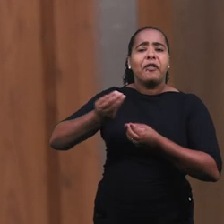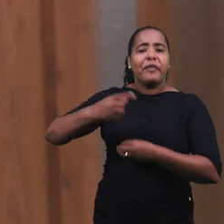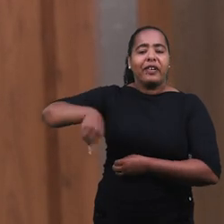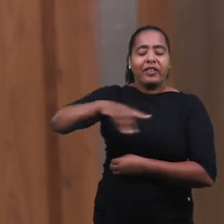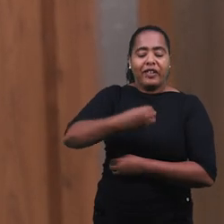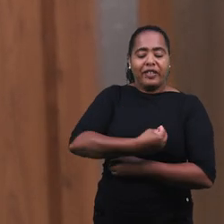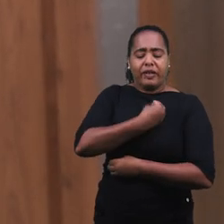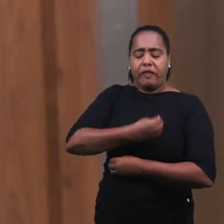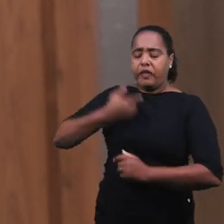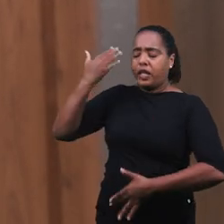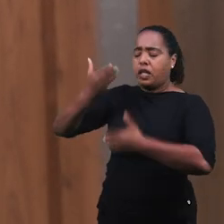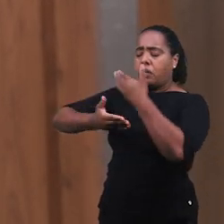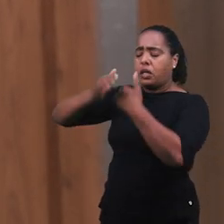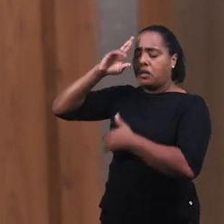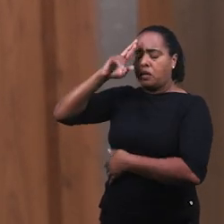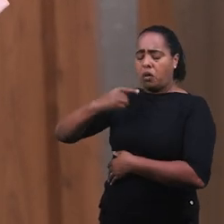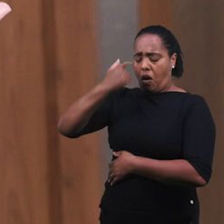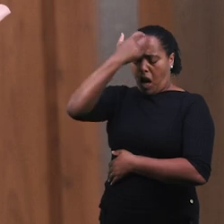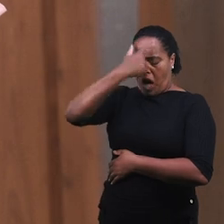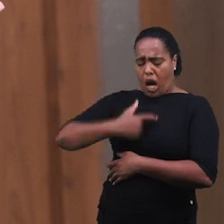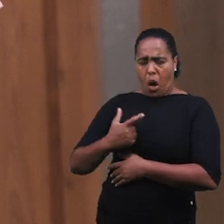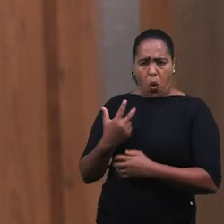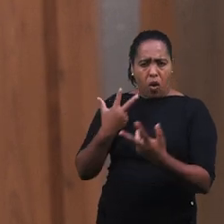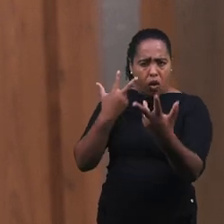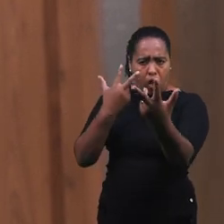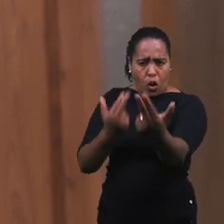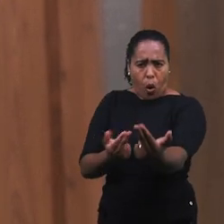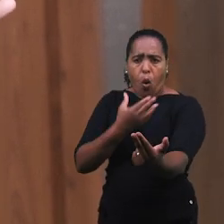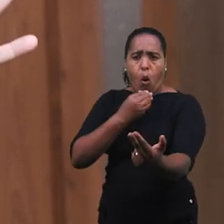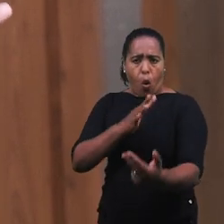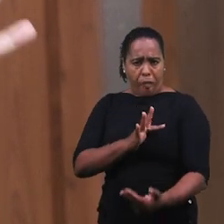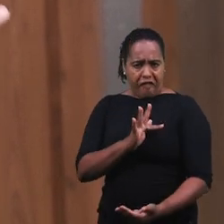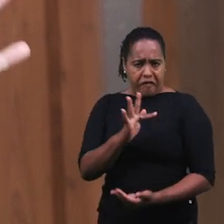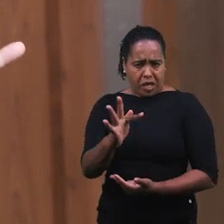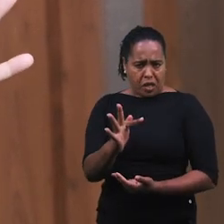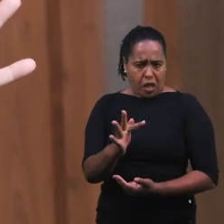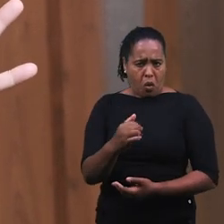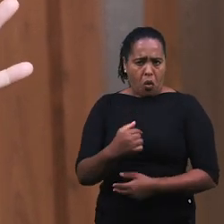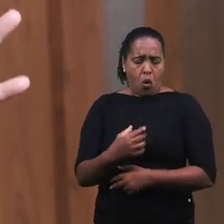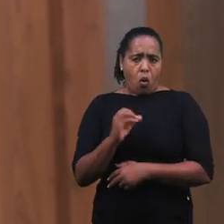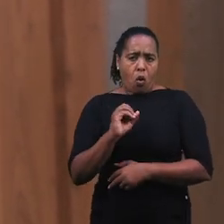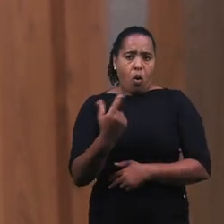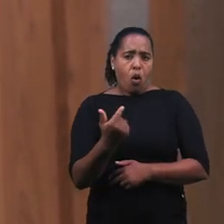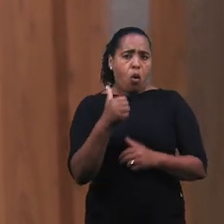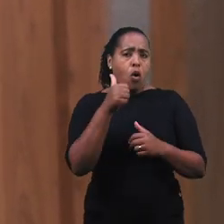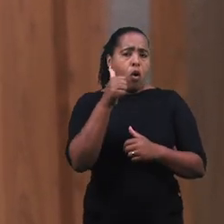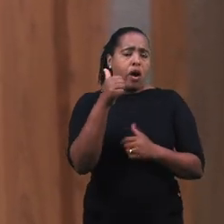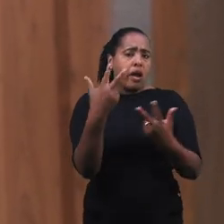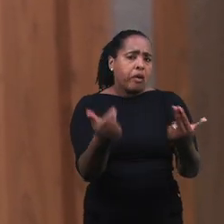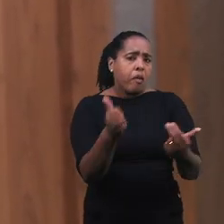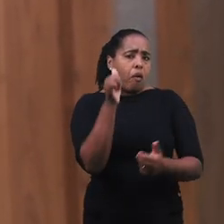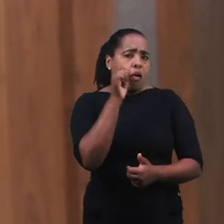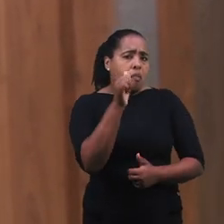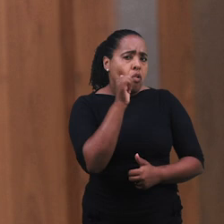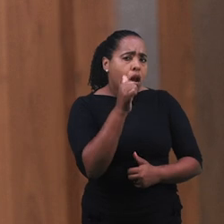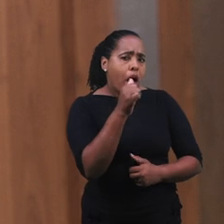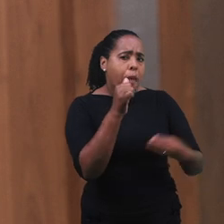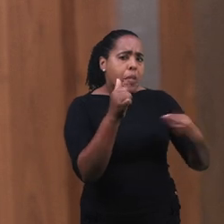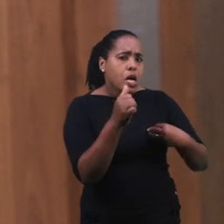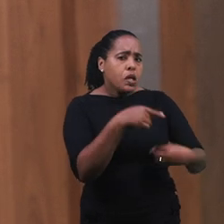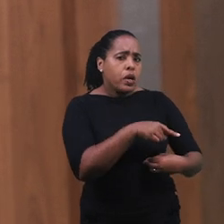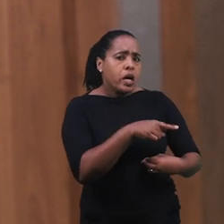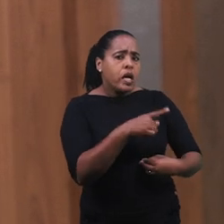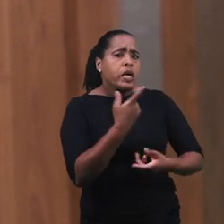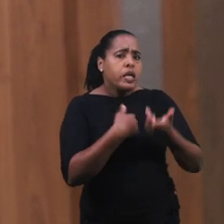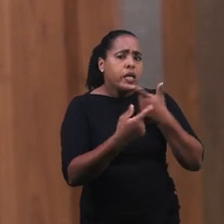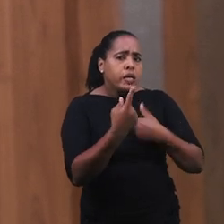Je suis comme Simon ou je suis comme cette femme désireuse d'une bénédiction en mettant sa vie